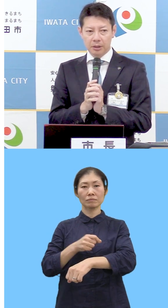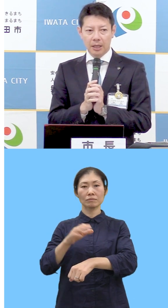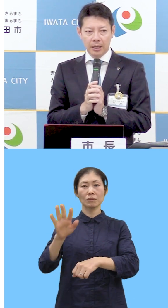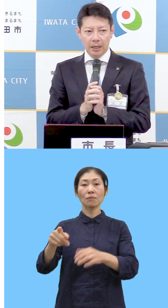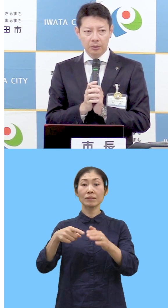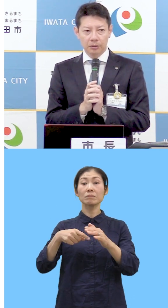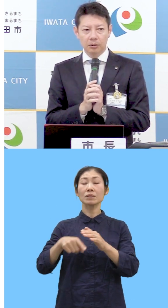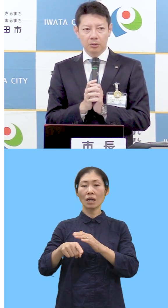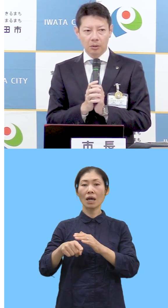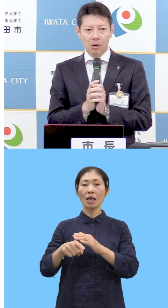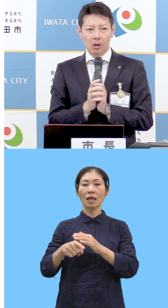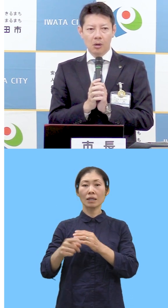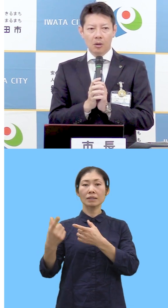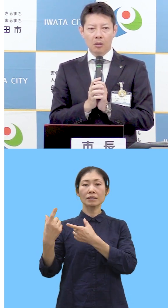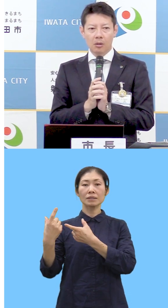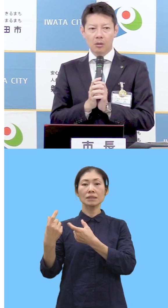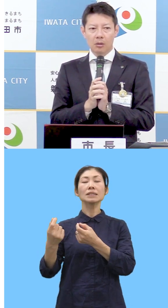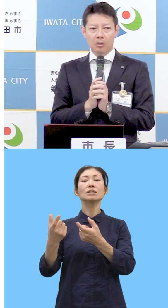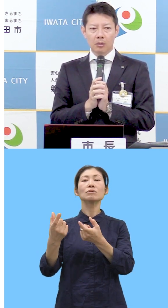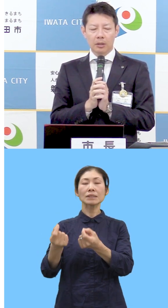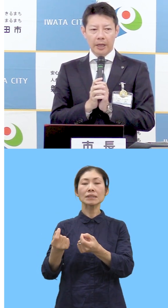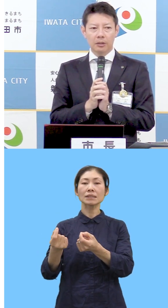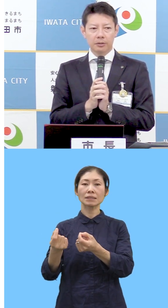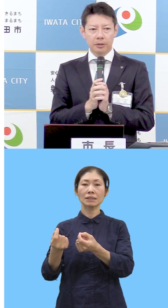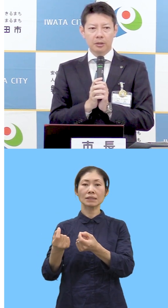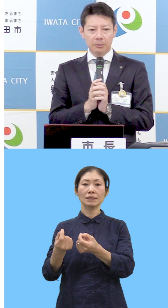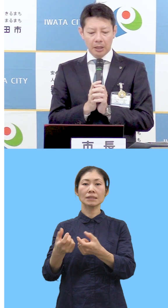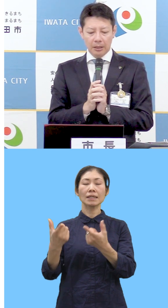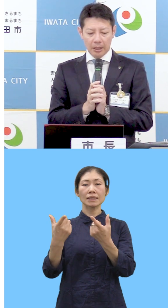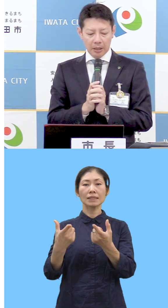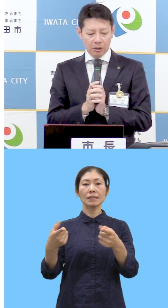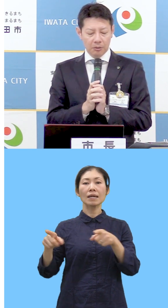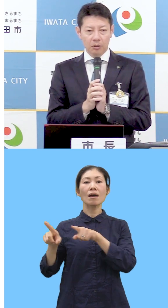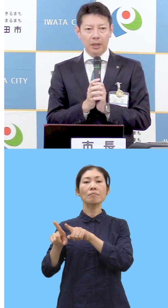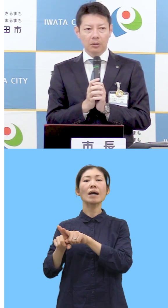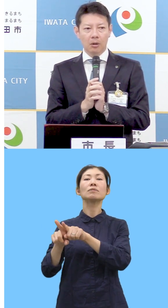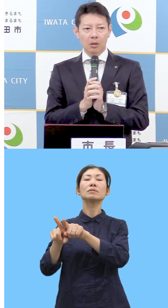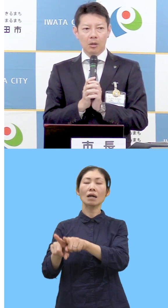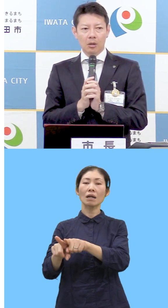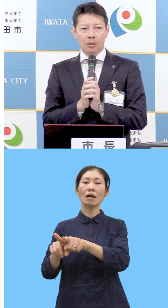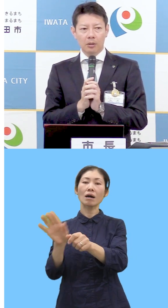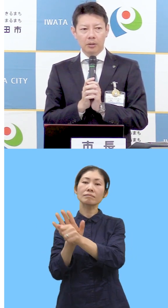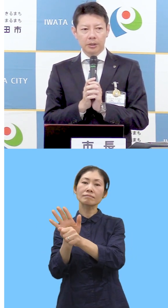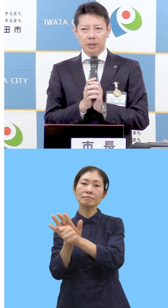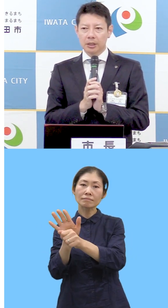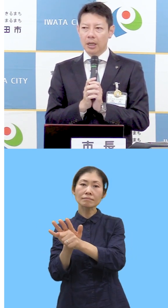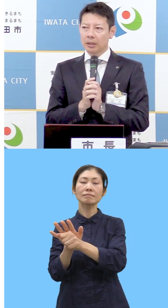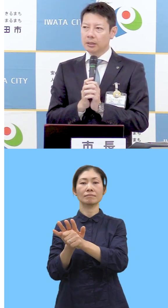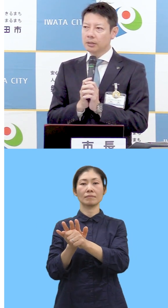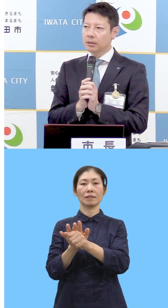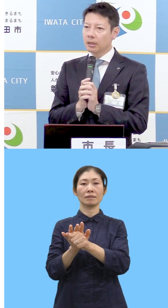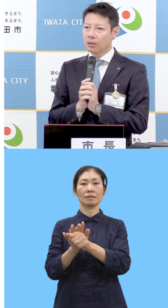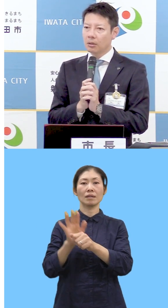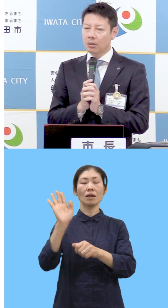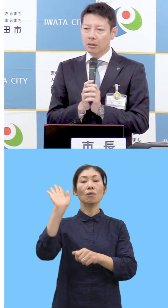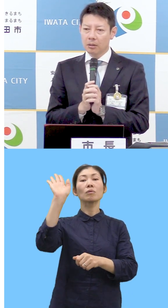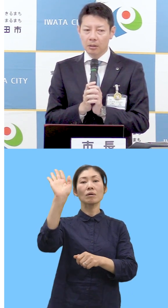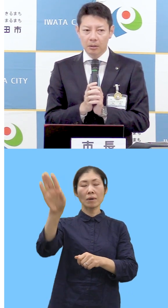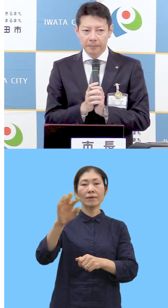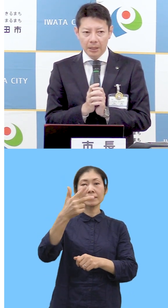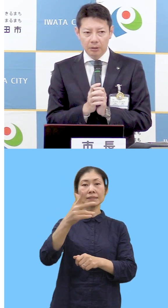伴走をしながらということと、改良復旧に向けて今日もこの後敷地川につい